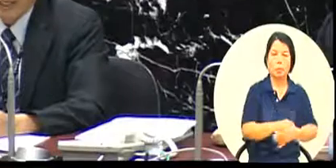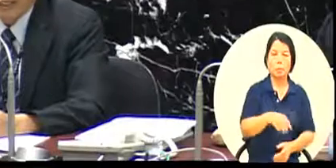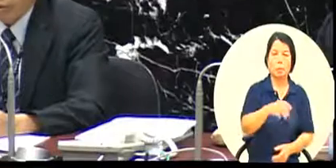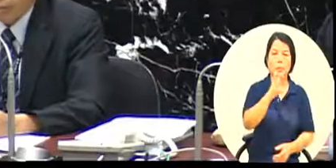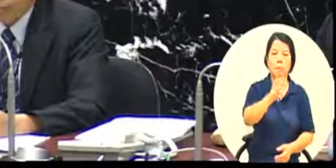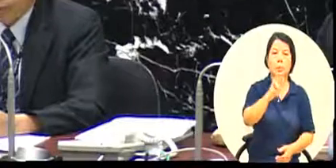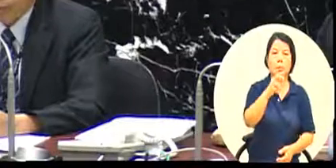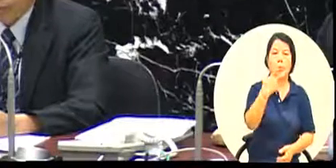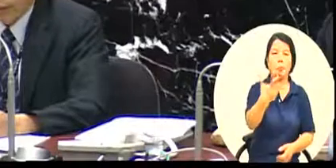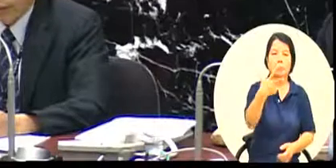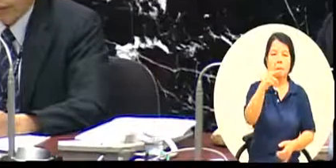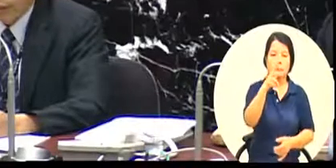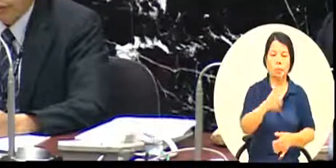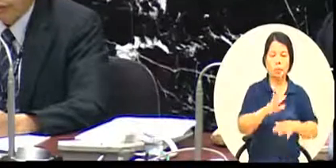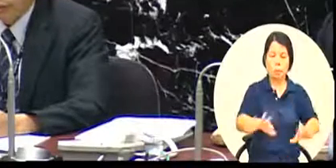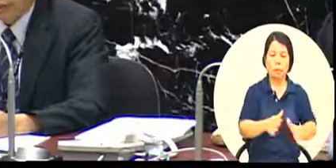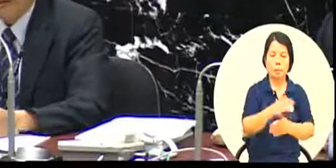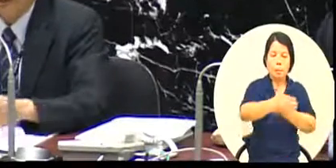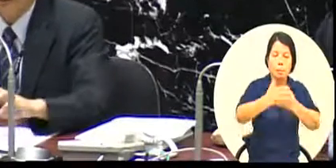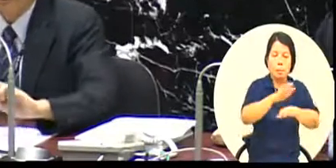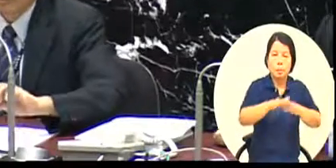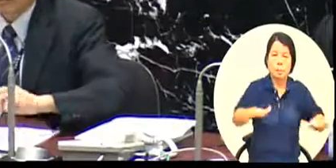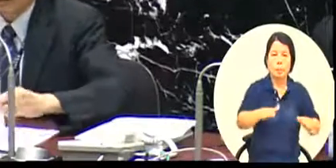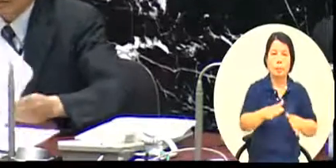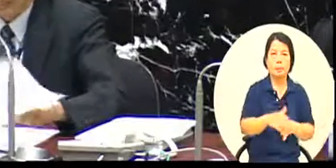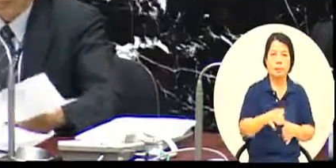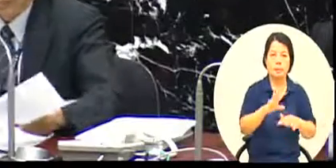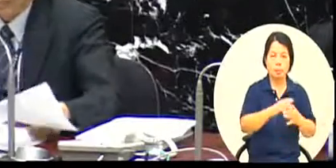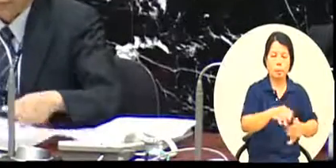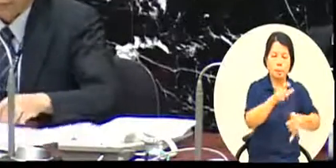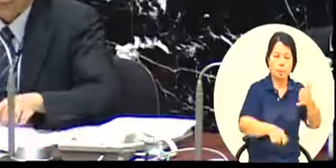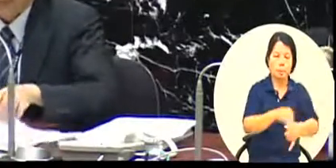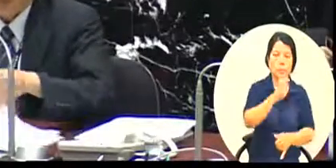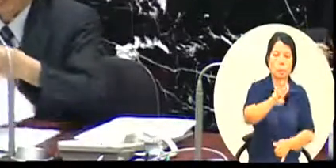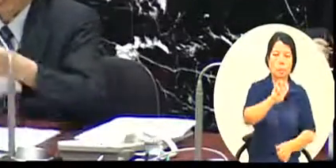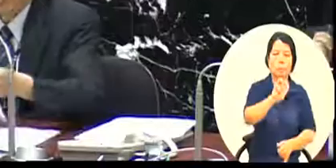十七案；保安类编号一至三十号，三十案。